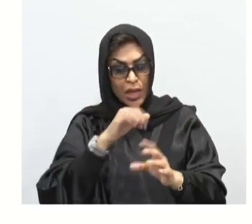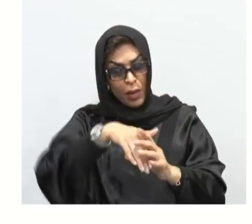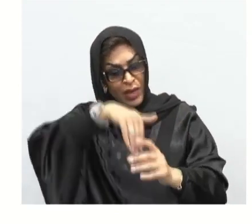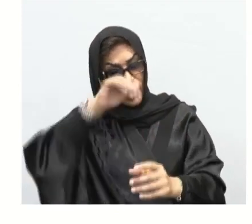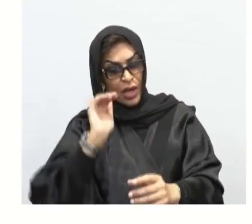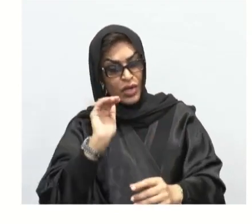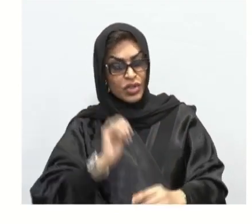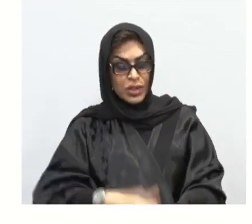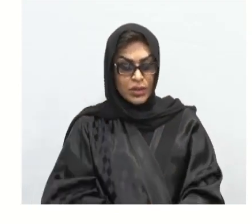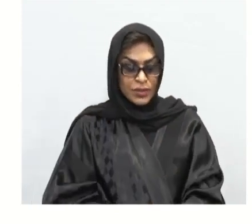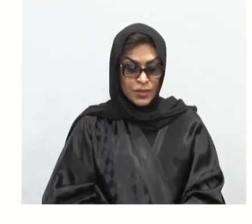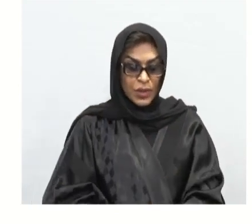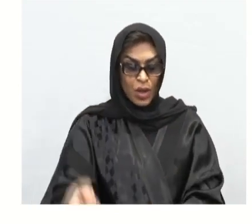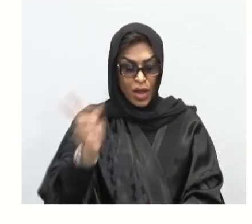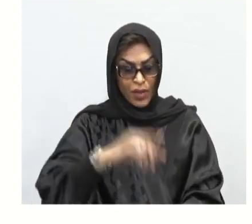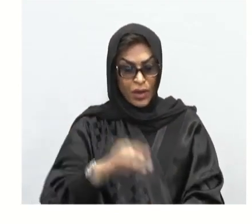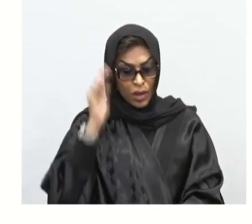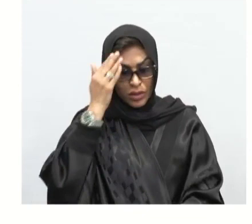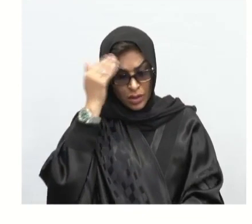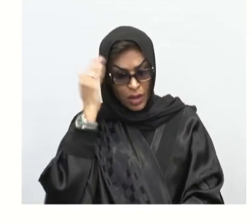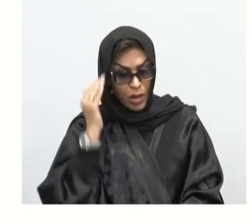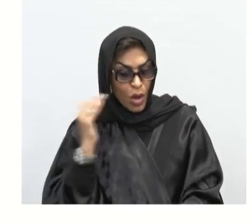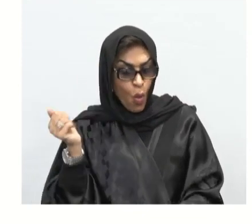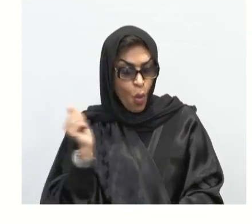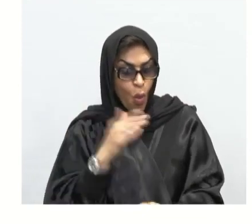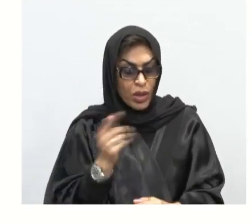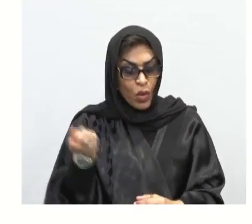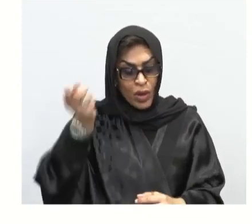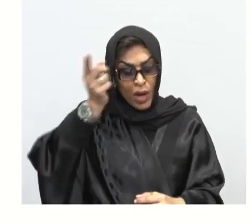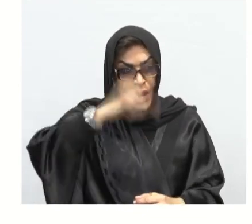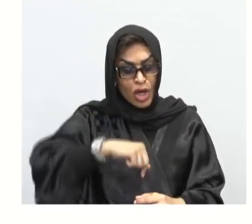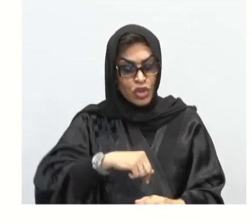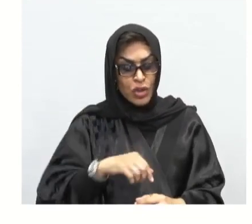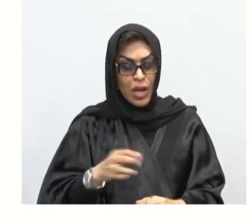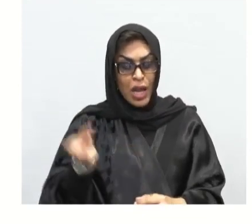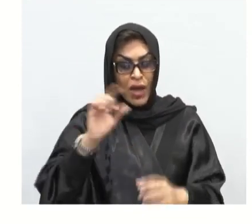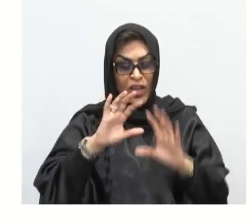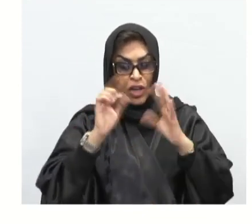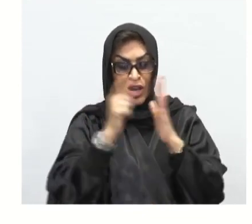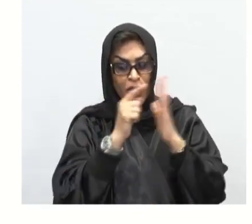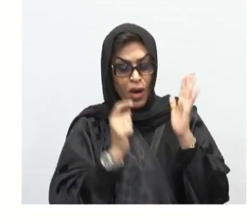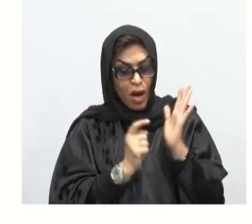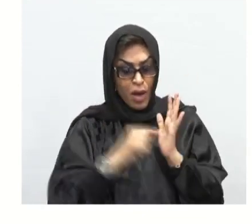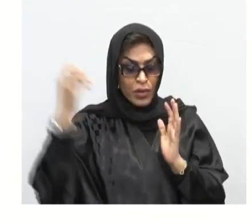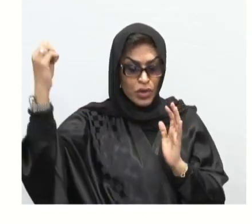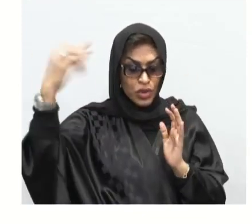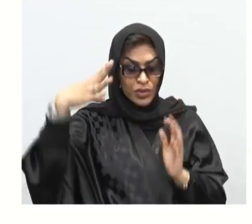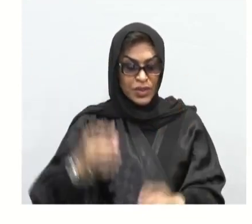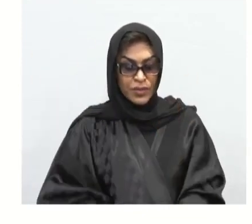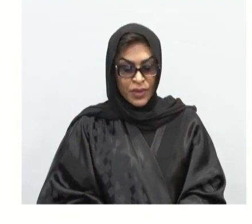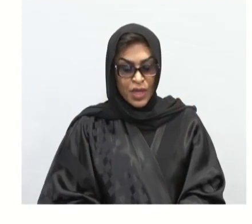الغازيه كذلك طالب وطالبته تعرفنا على اجرام اخرى في هذا النظام الشمسي الشاسع